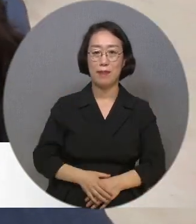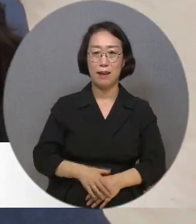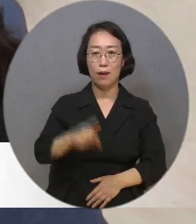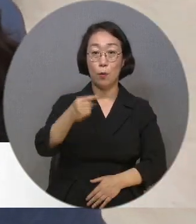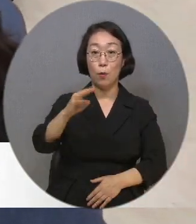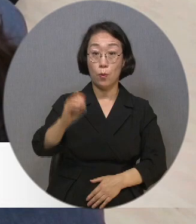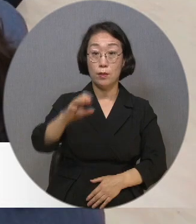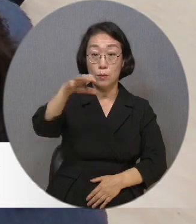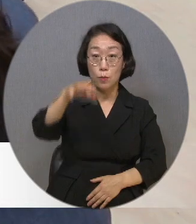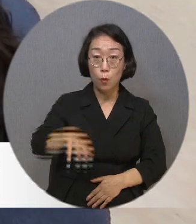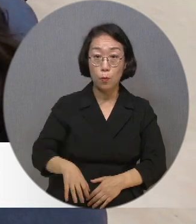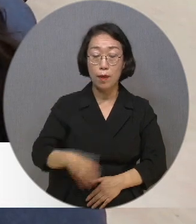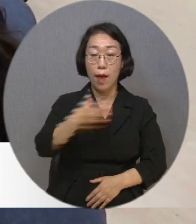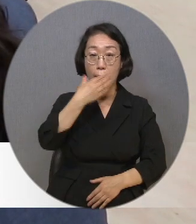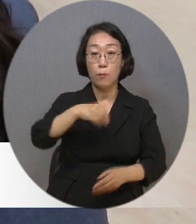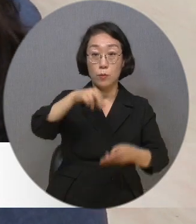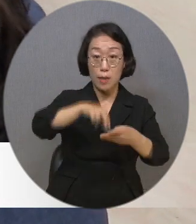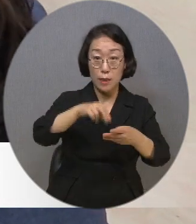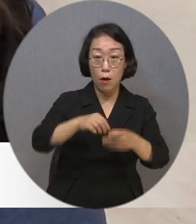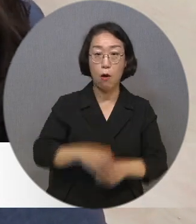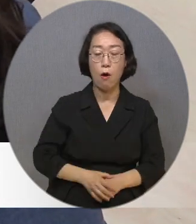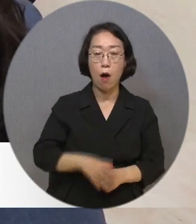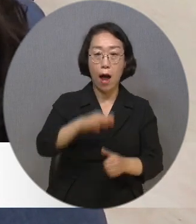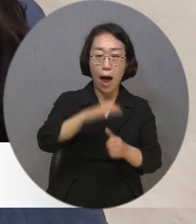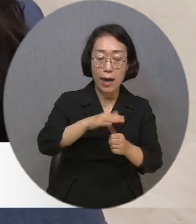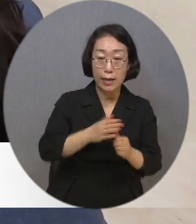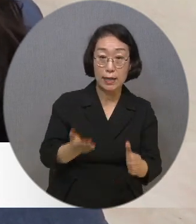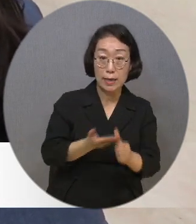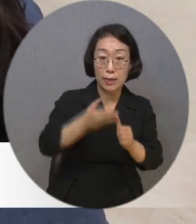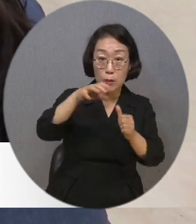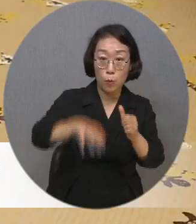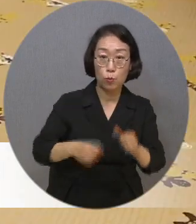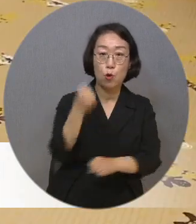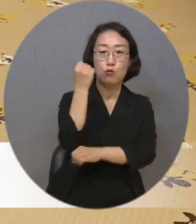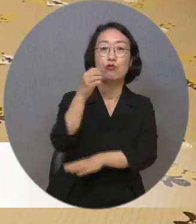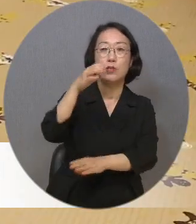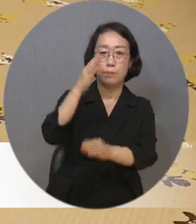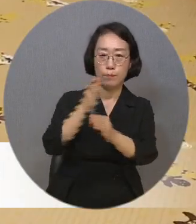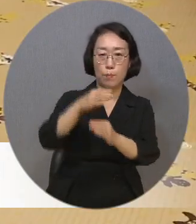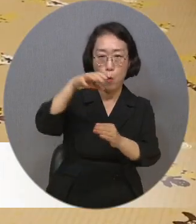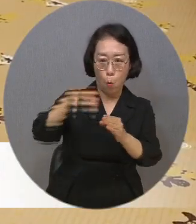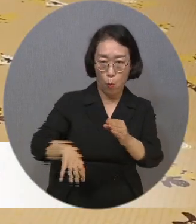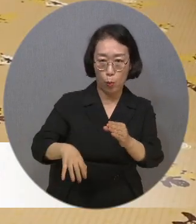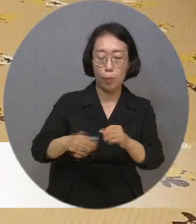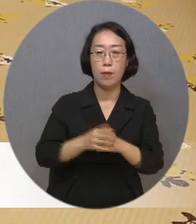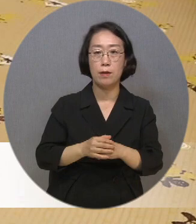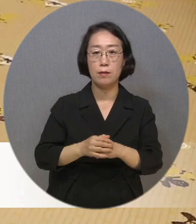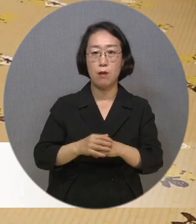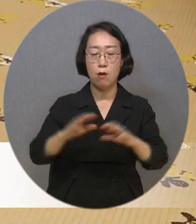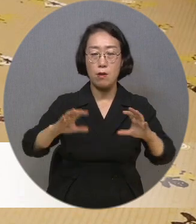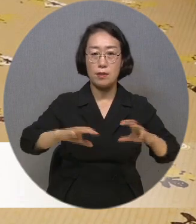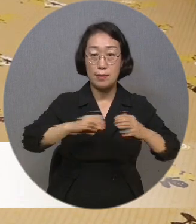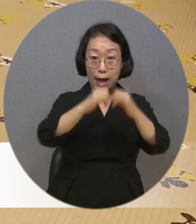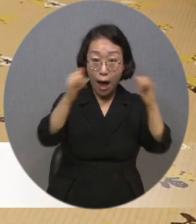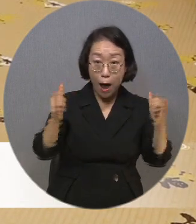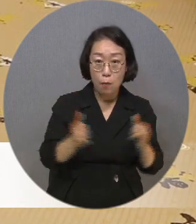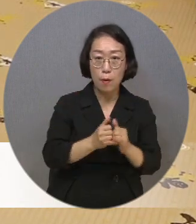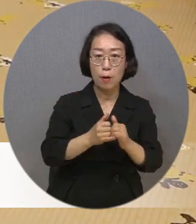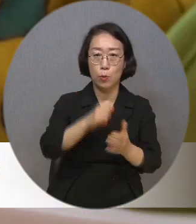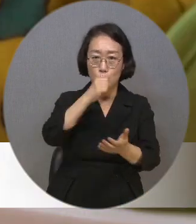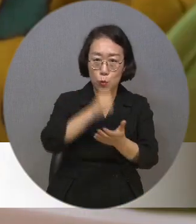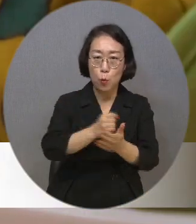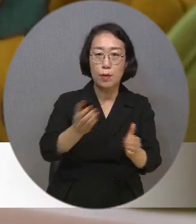고흥군은 아이행복센터를 영유아 육아지원의 거점 공간으로 삼아 보다 양육 친화적인 사회환경을 조성해 나가겠다고